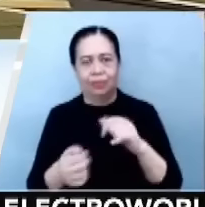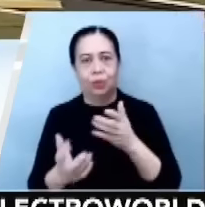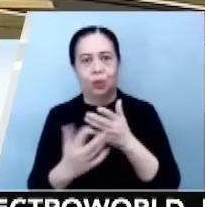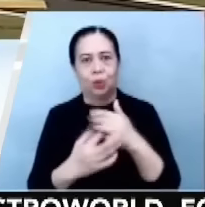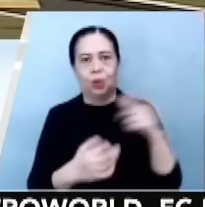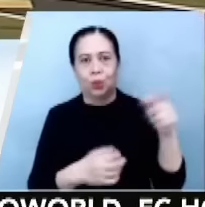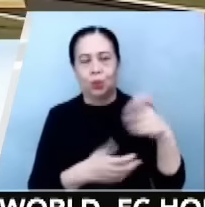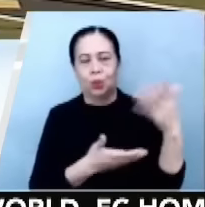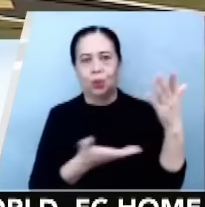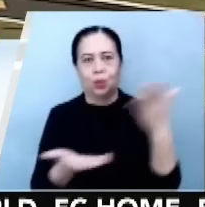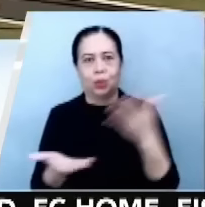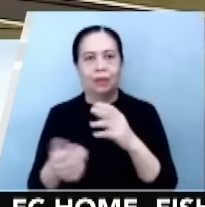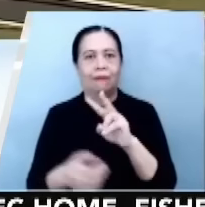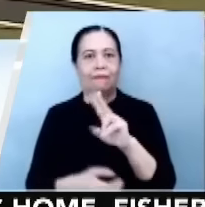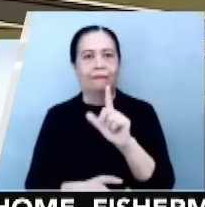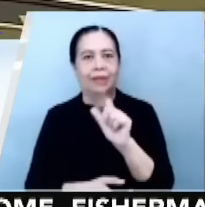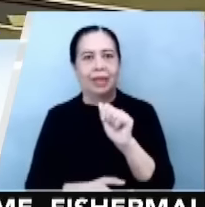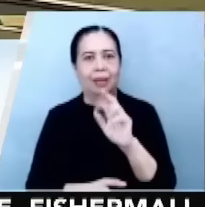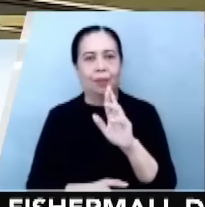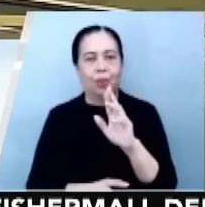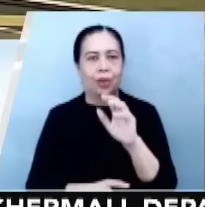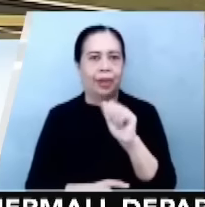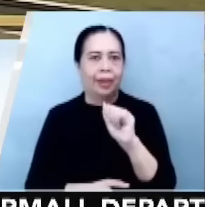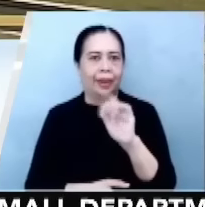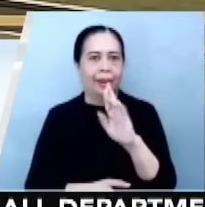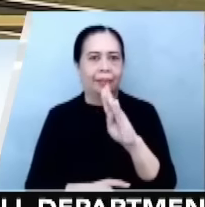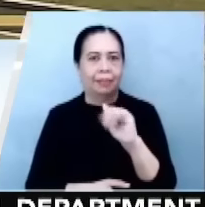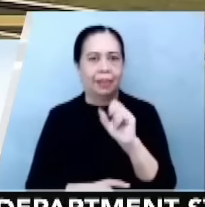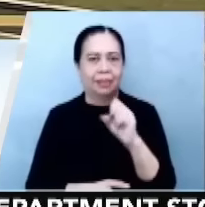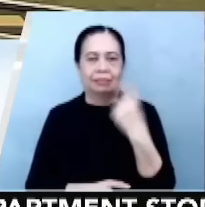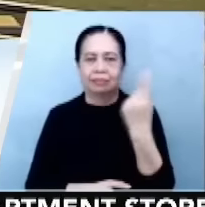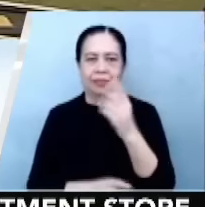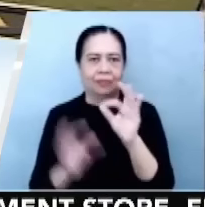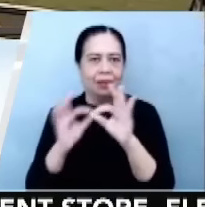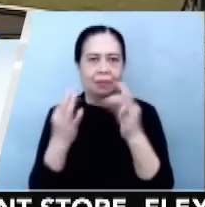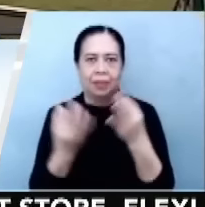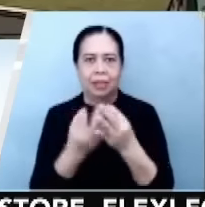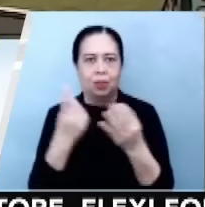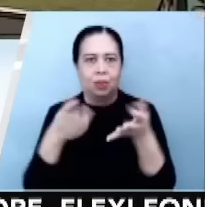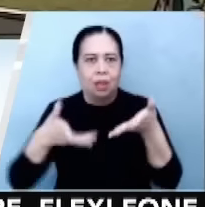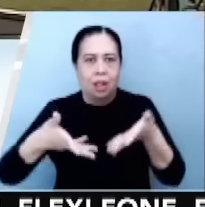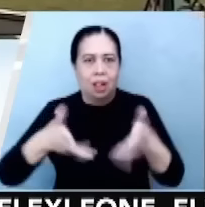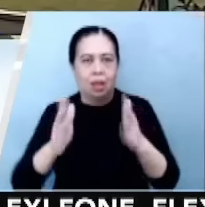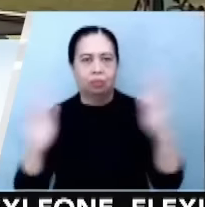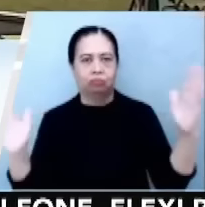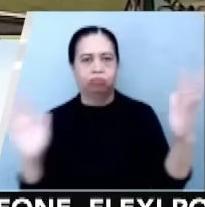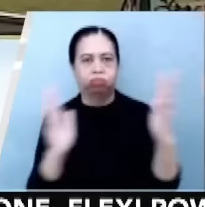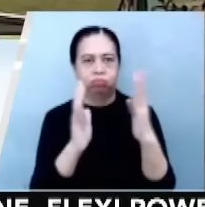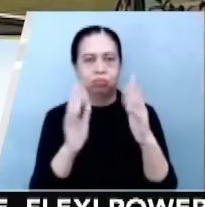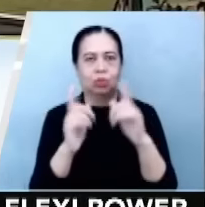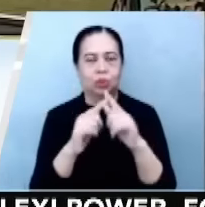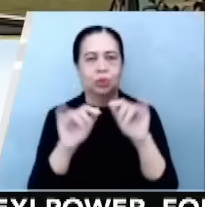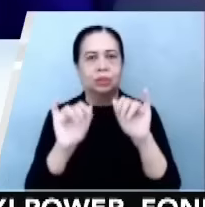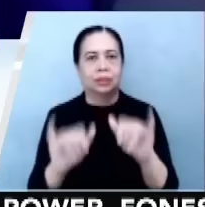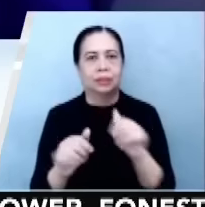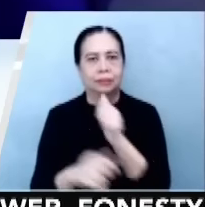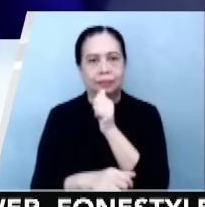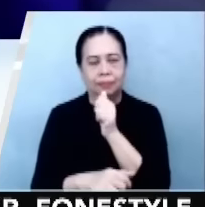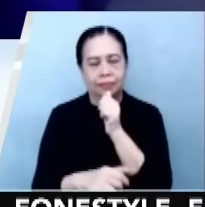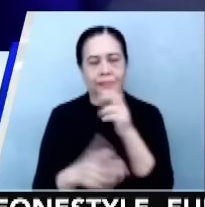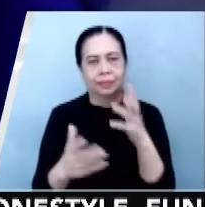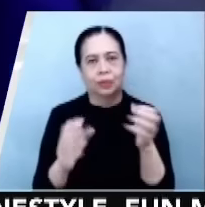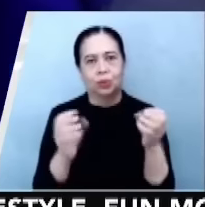sa Villamor Air Base kung saan tanging pamilya lang daw nila ang pinayagang sumalubong sa kanila para mapanatiling pribado ang okasyon. What